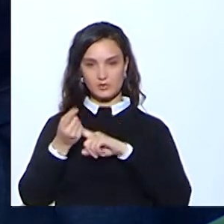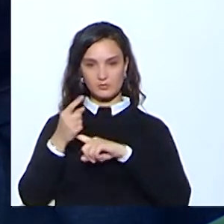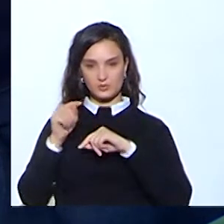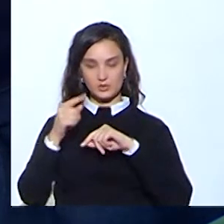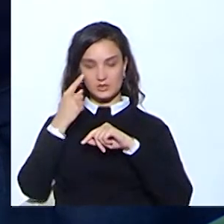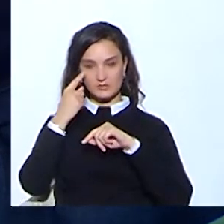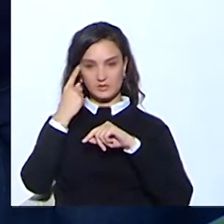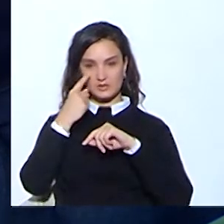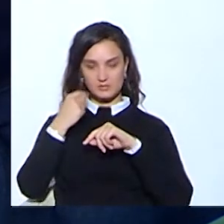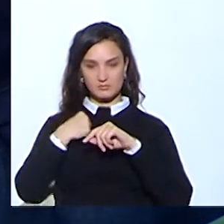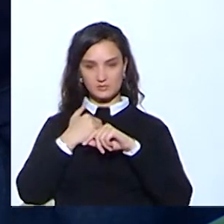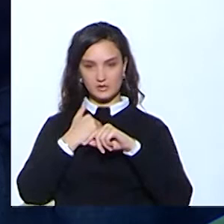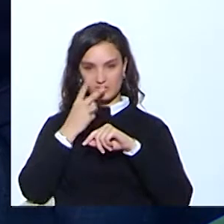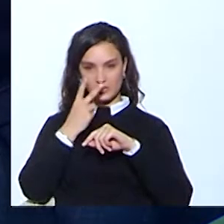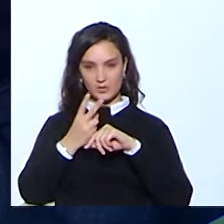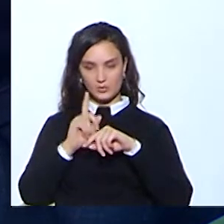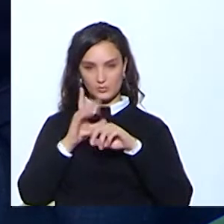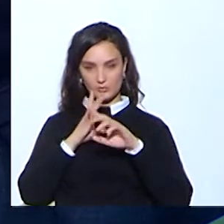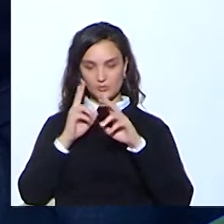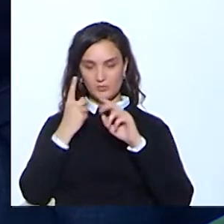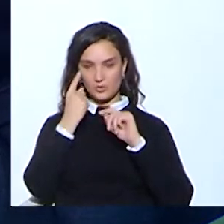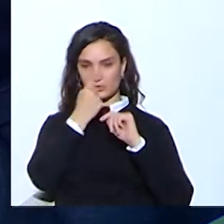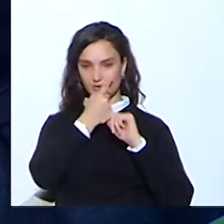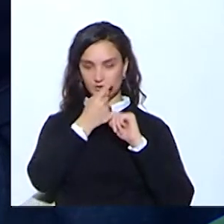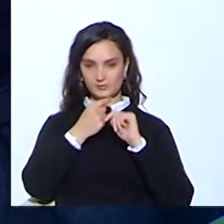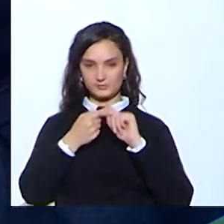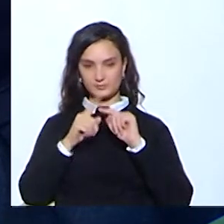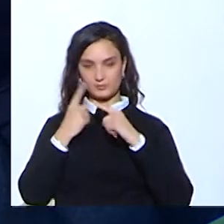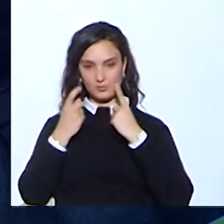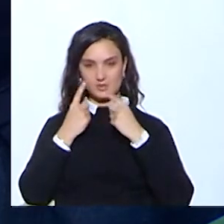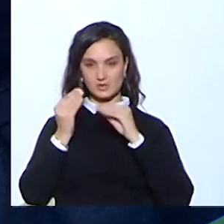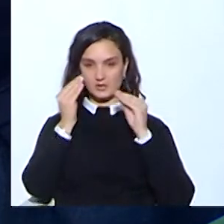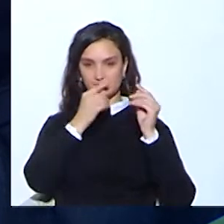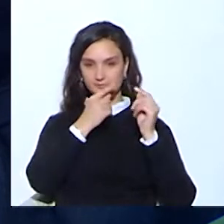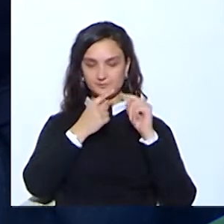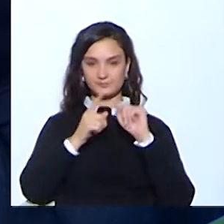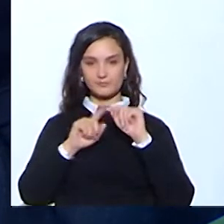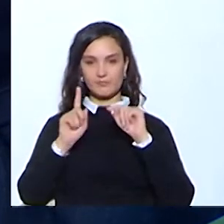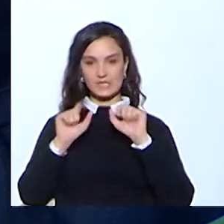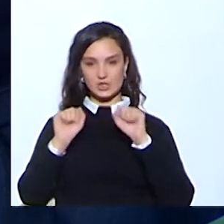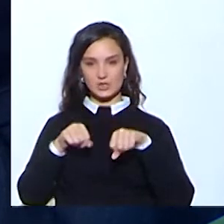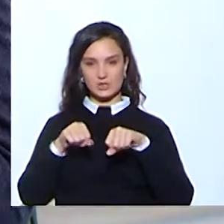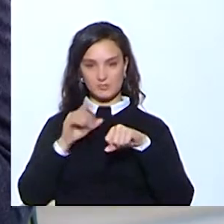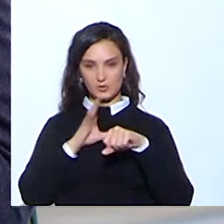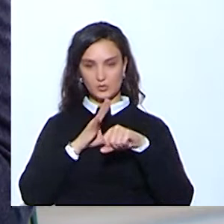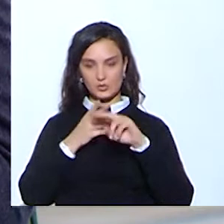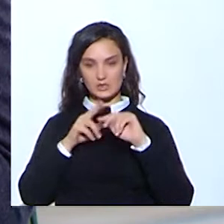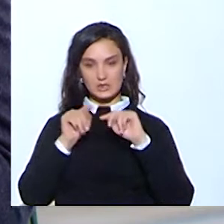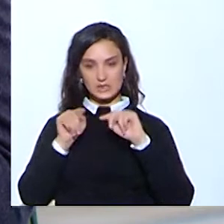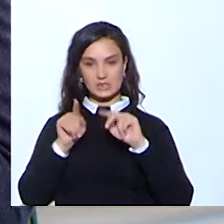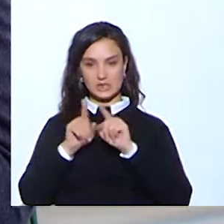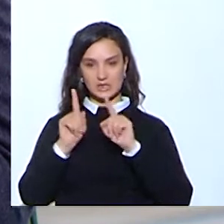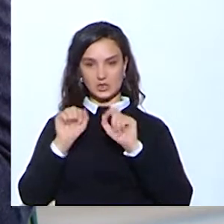ბადურაზე და ანუ ჩვენ რომ დავინახოთ, იმიტომ რომ მოხდეს მერე მხედველობის ანალიზატორში ეს ინფორმაცია. რა შეიძლება მოხდეს